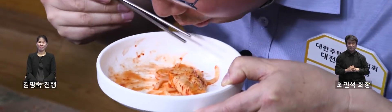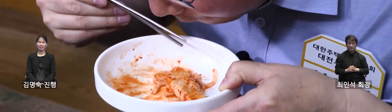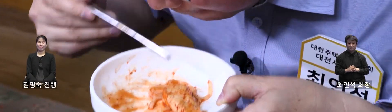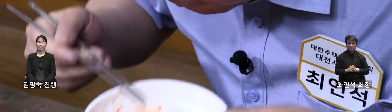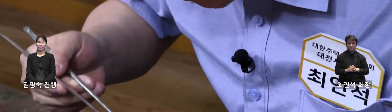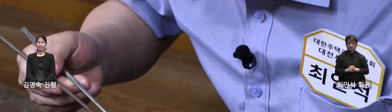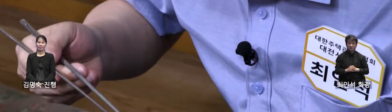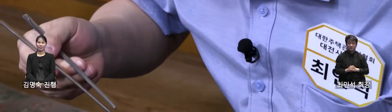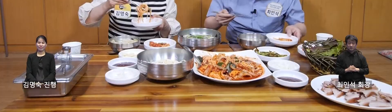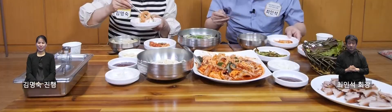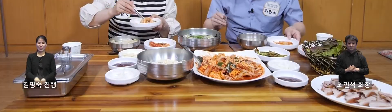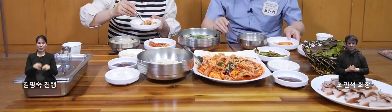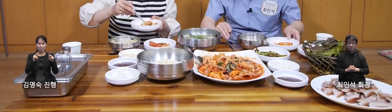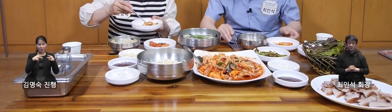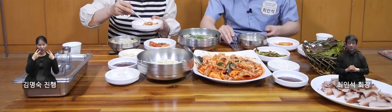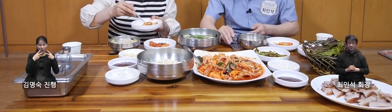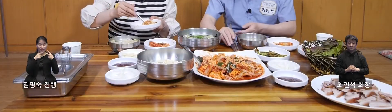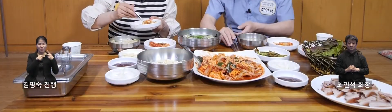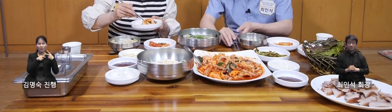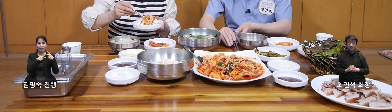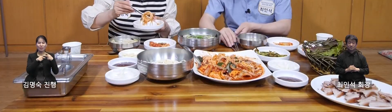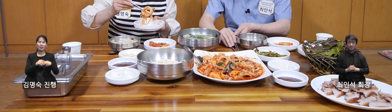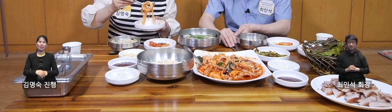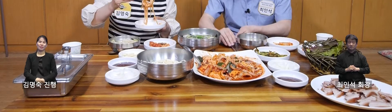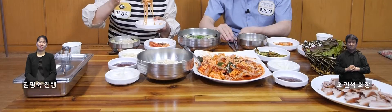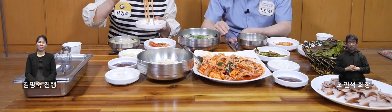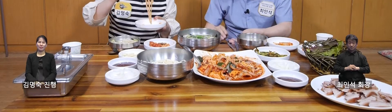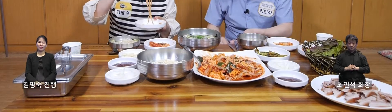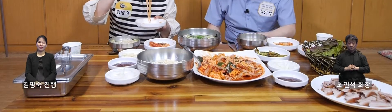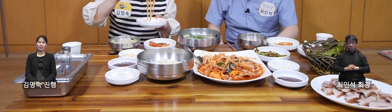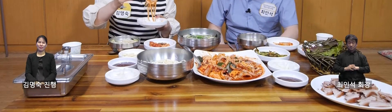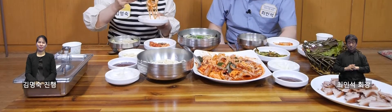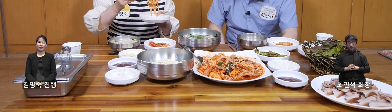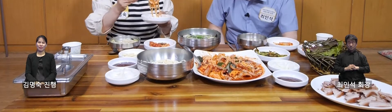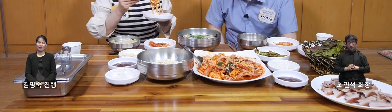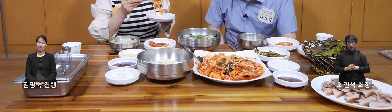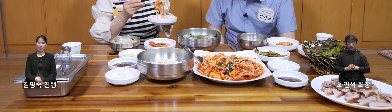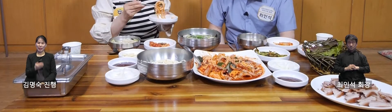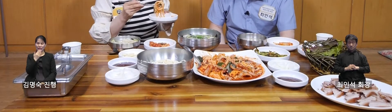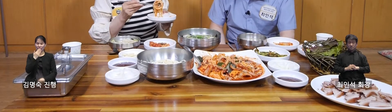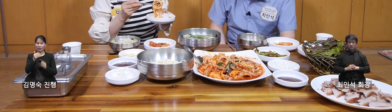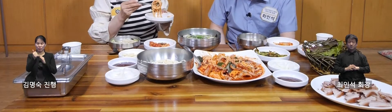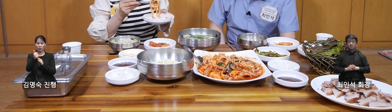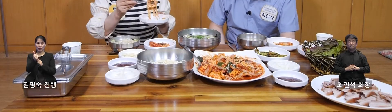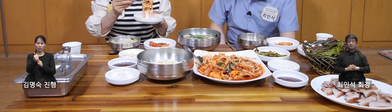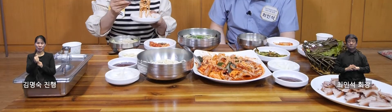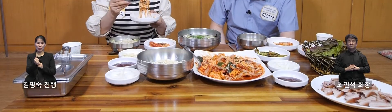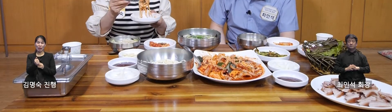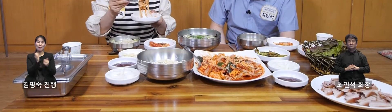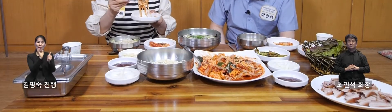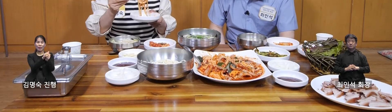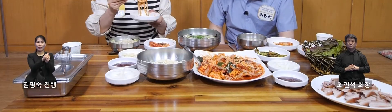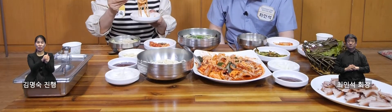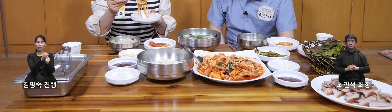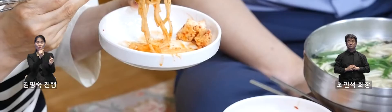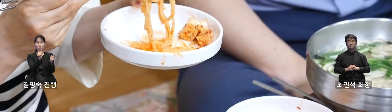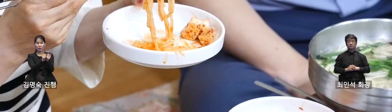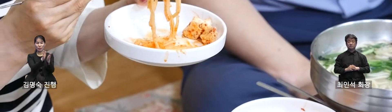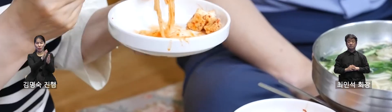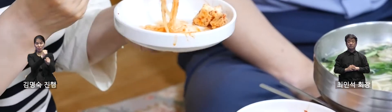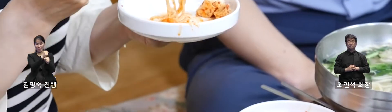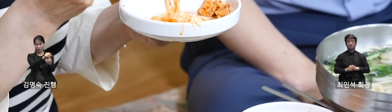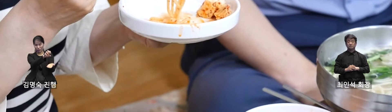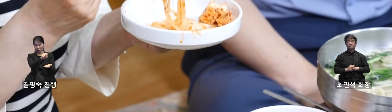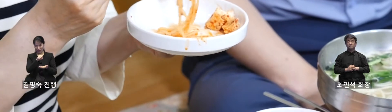맛있어. 일단은 이 면을 그러니까 우리 여기 사장님들이 주문 제작을 하는 건데 와,